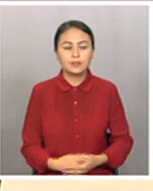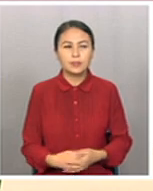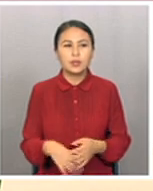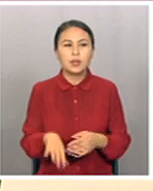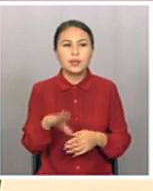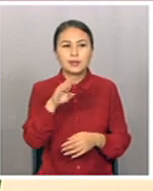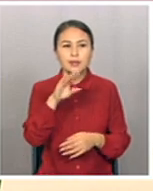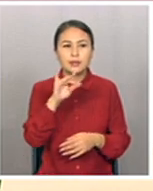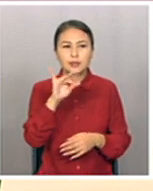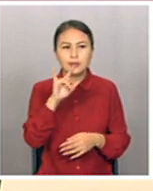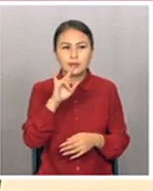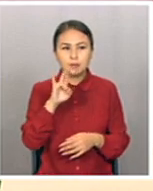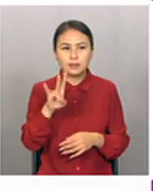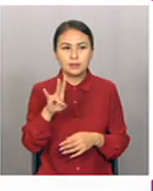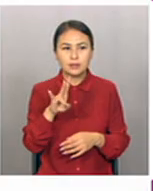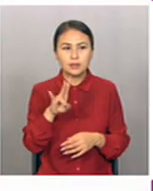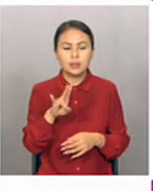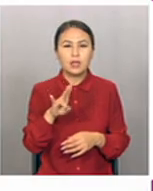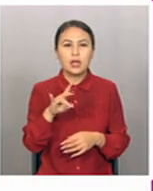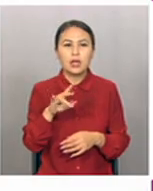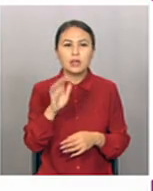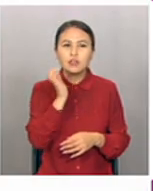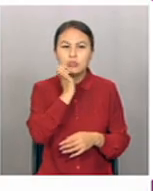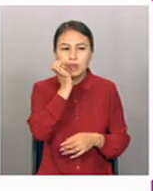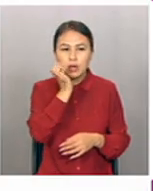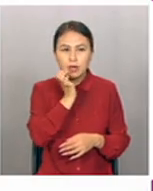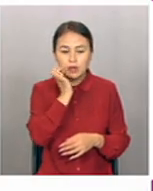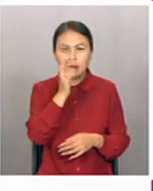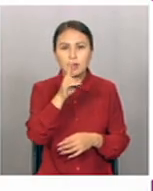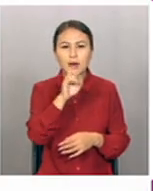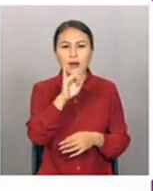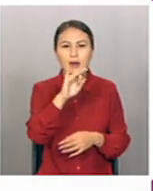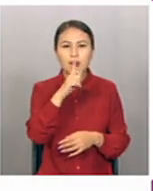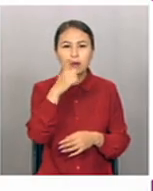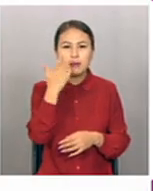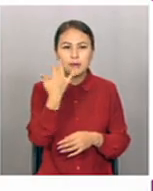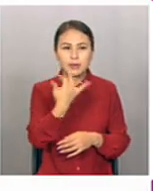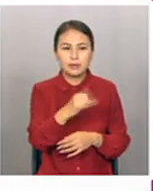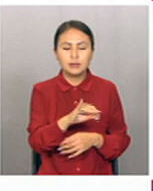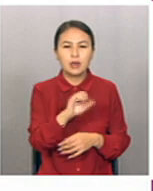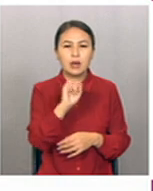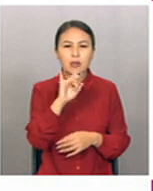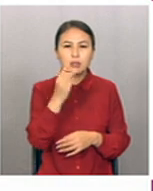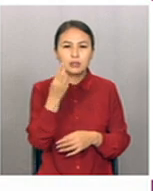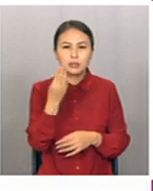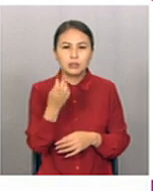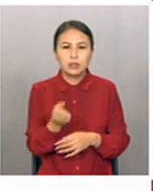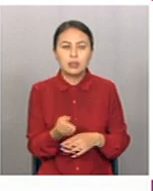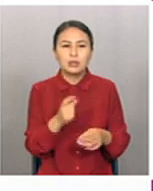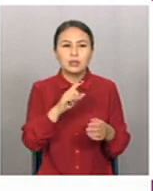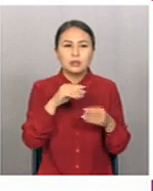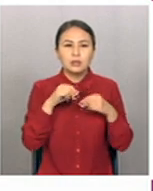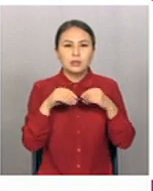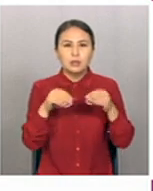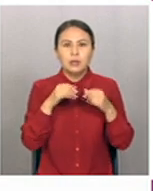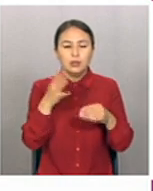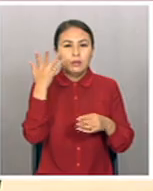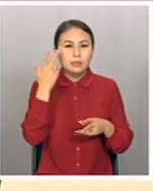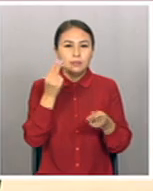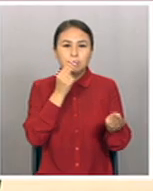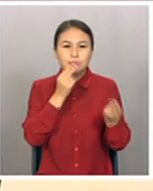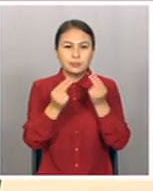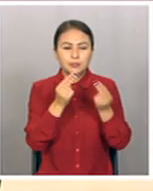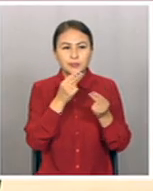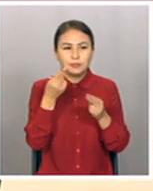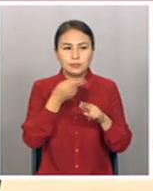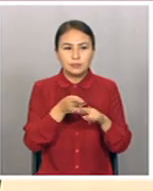Тиін жаңғақ пен қарағайдың, аршаның тұқымымен қоректенгендіктен,